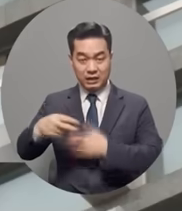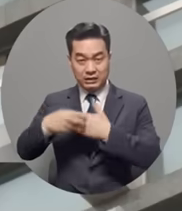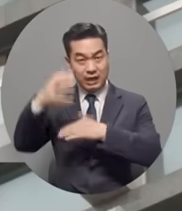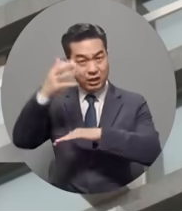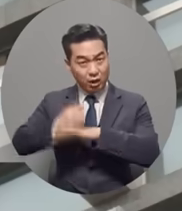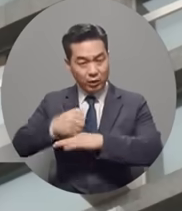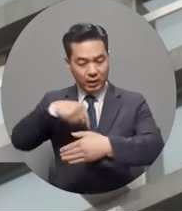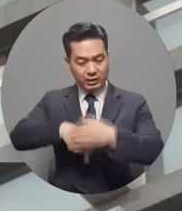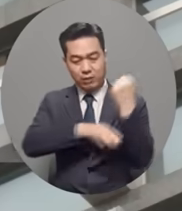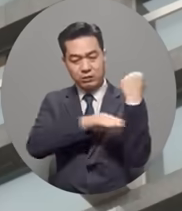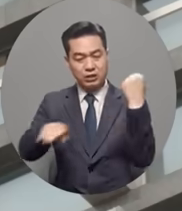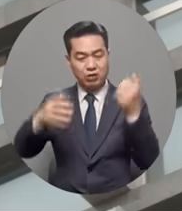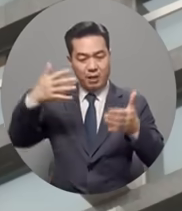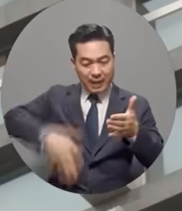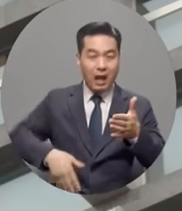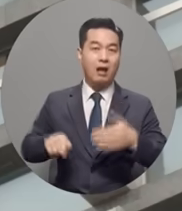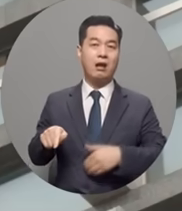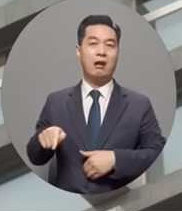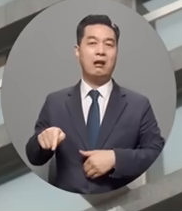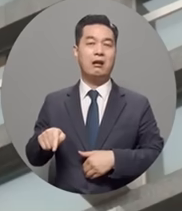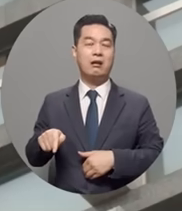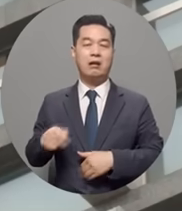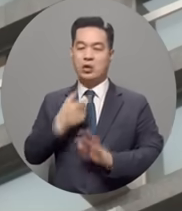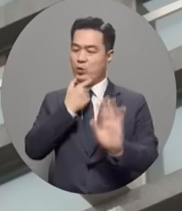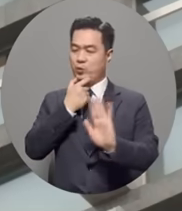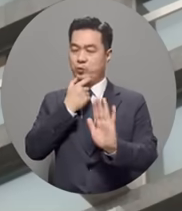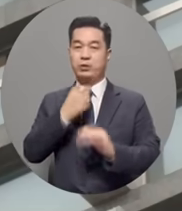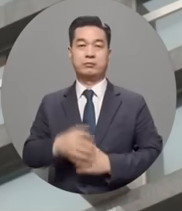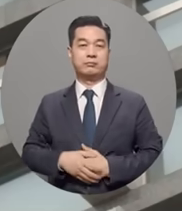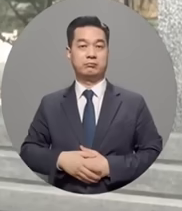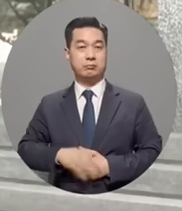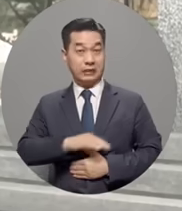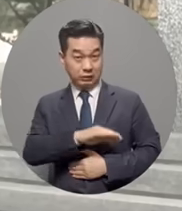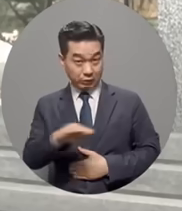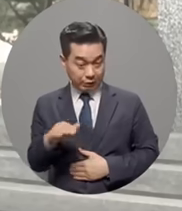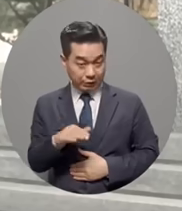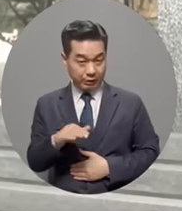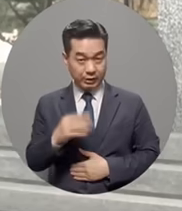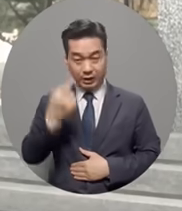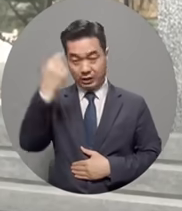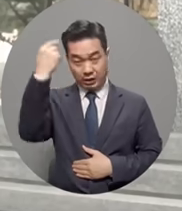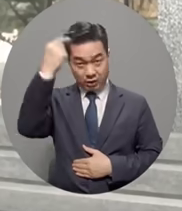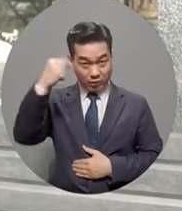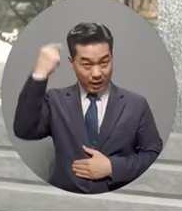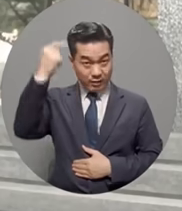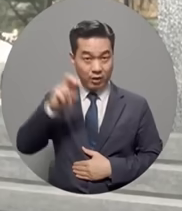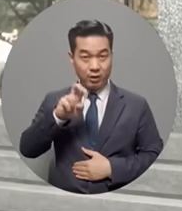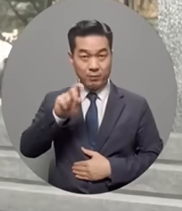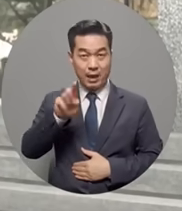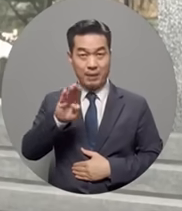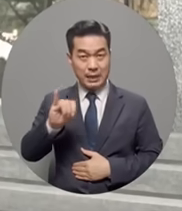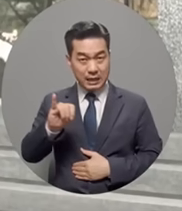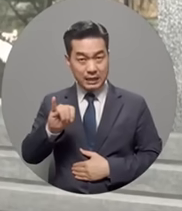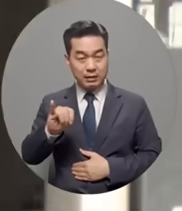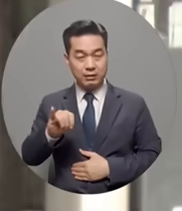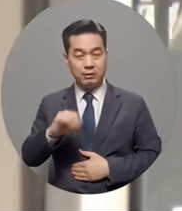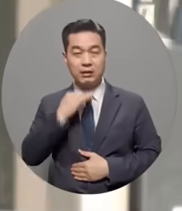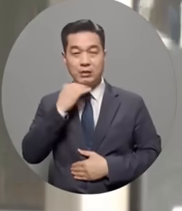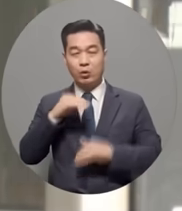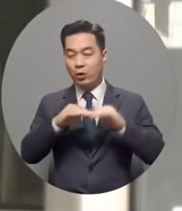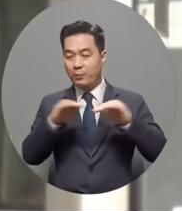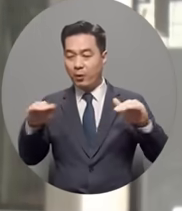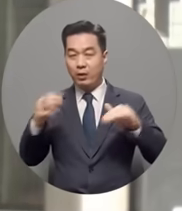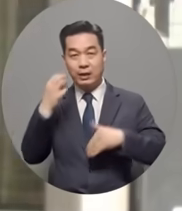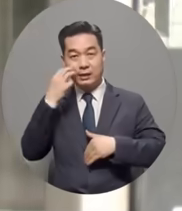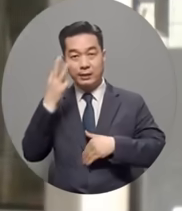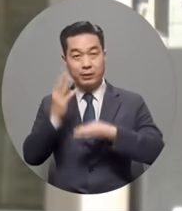못 미친다며 거부했습니다. 그러면서 자신들은 뇌성마비를 운동 발달 지연이 또래 평균보다 3개월